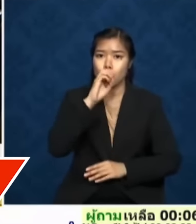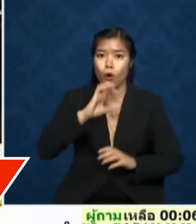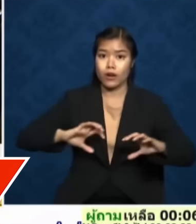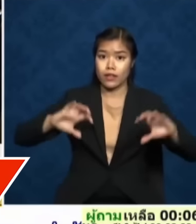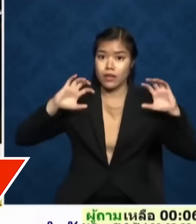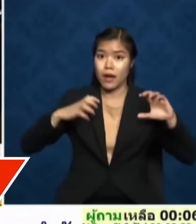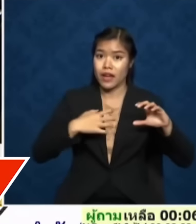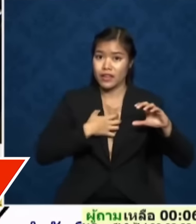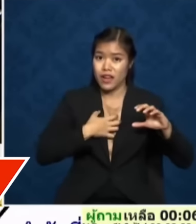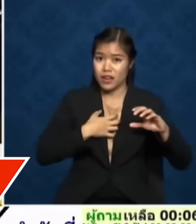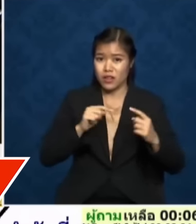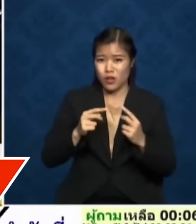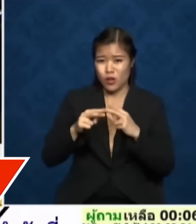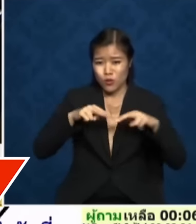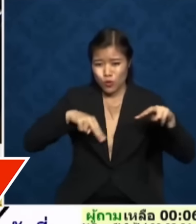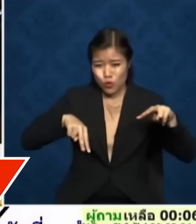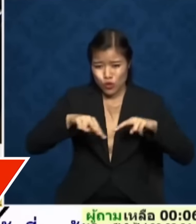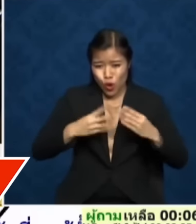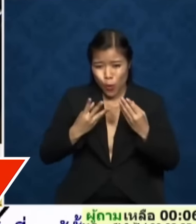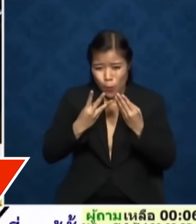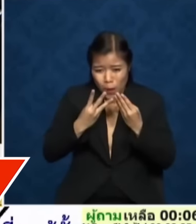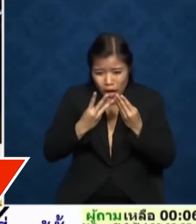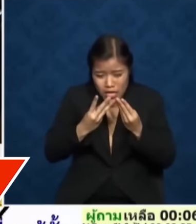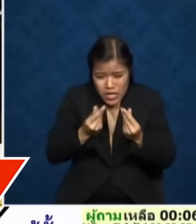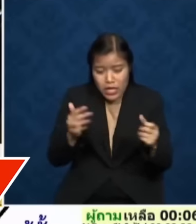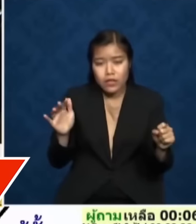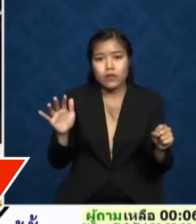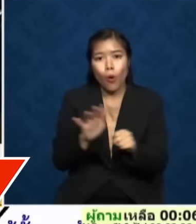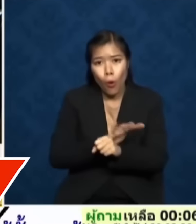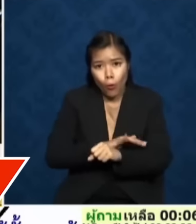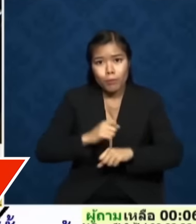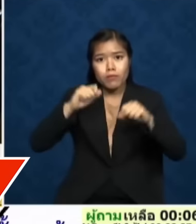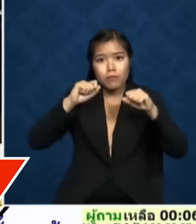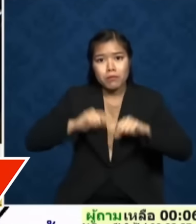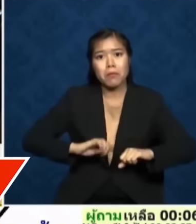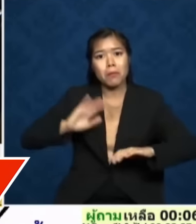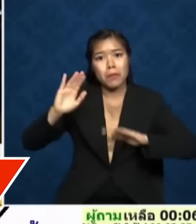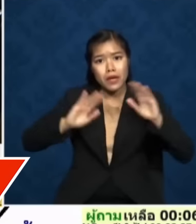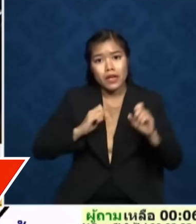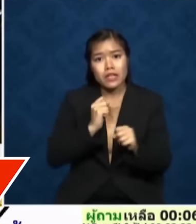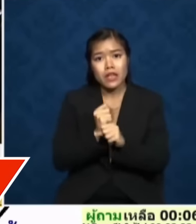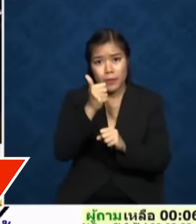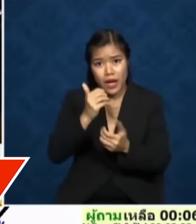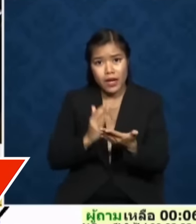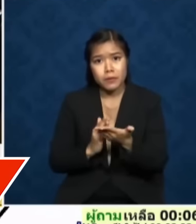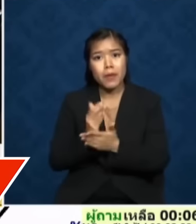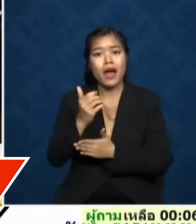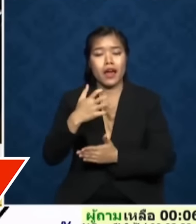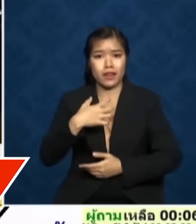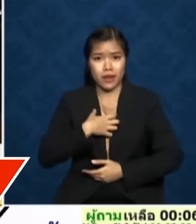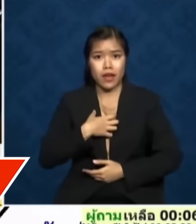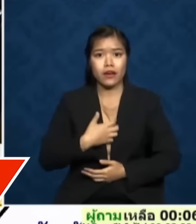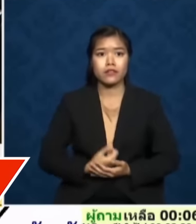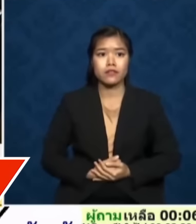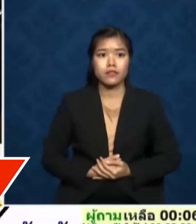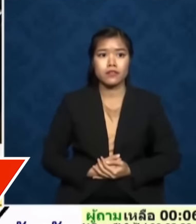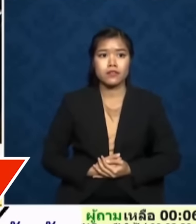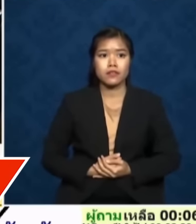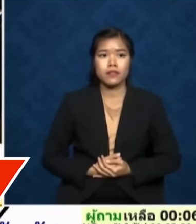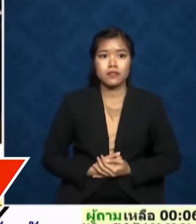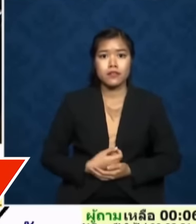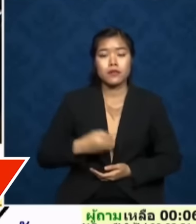ให้เกิดความรอบคอบที่สุดต้องการทำให้ประชามติทำได้และมีโอกาสผ่านมากที่สุดครับบางก็บอกว่า